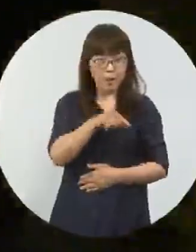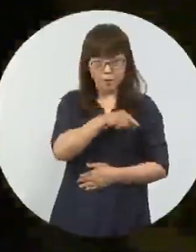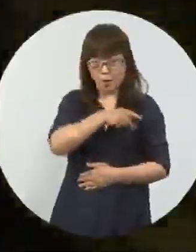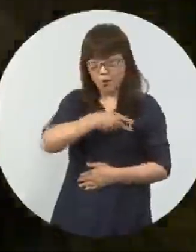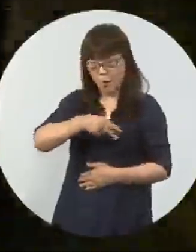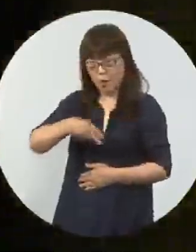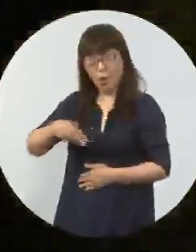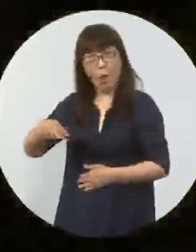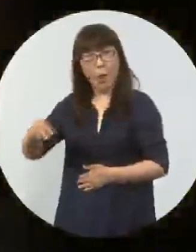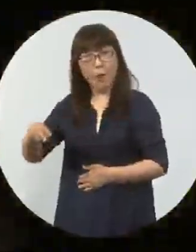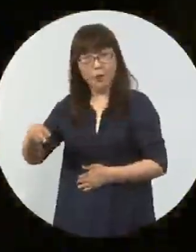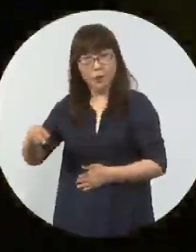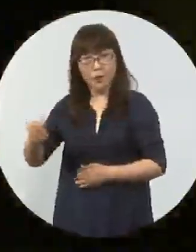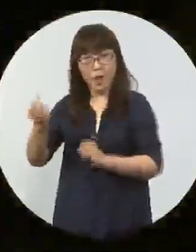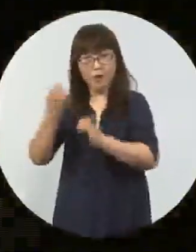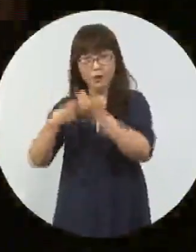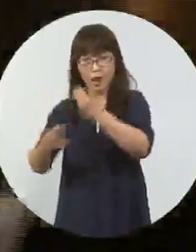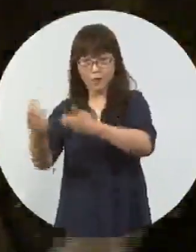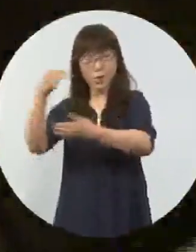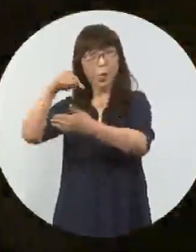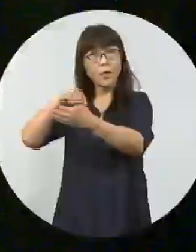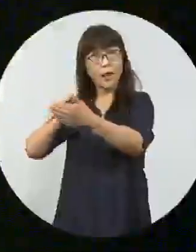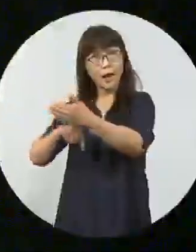ってステージの裏側へ。